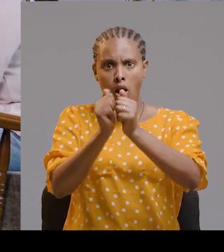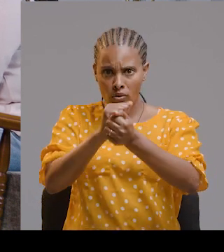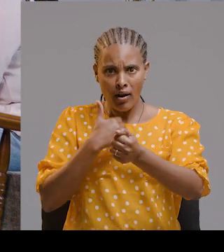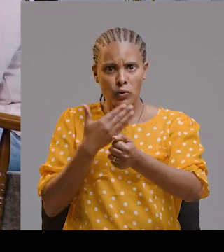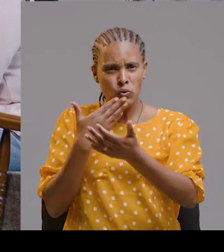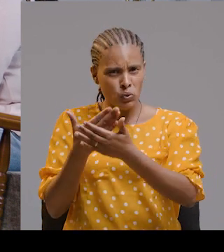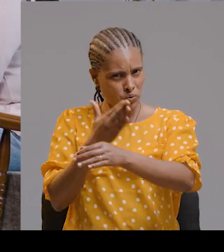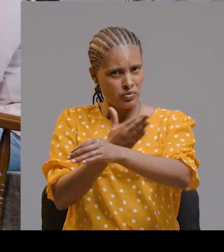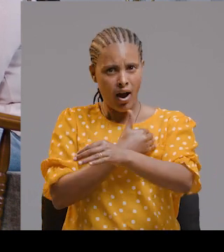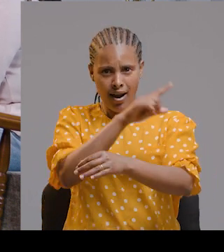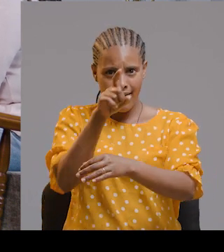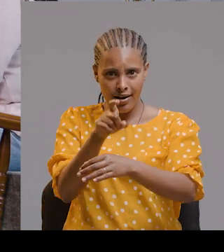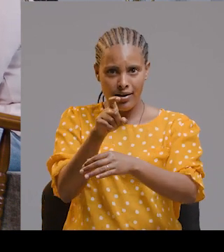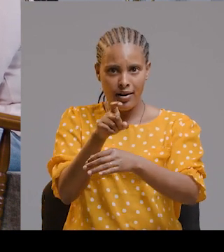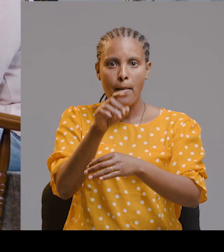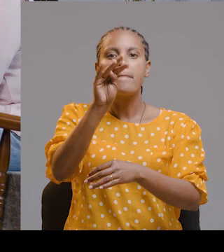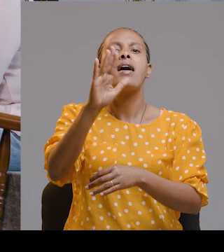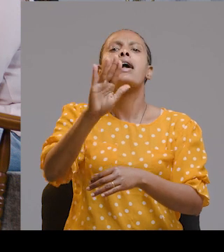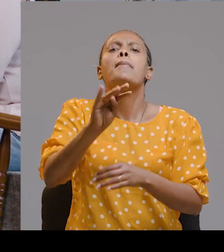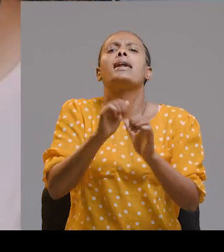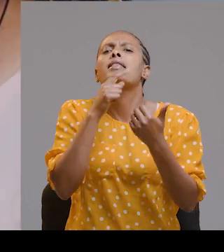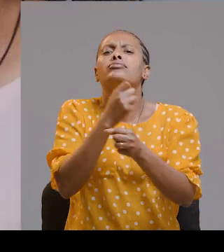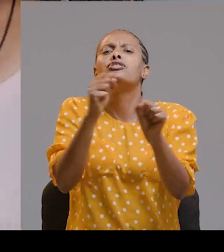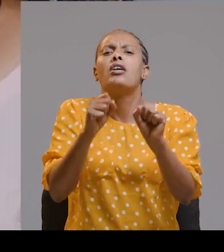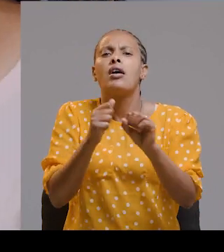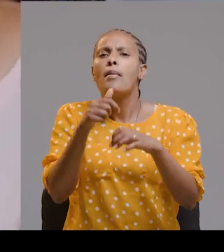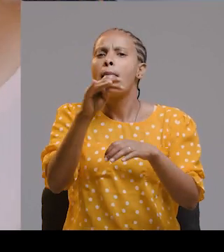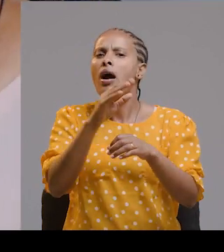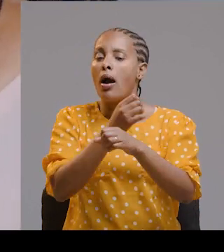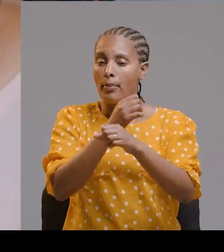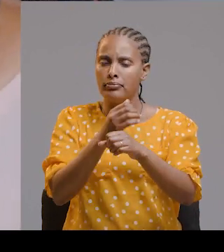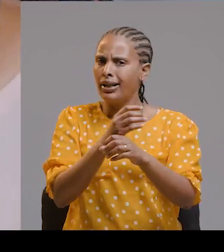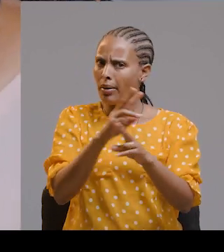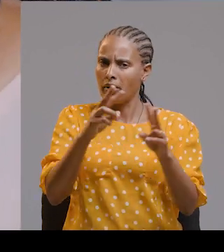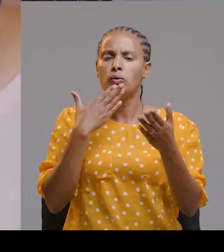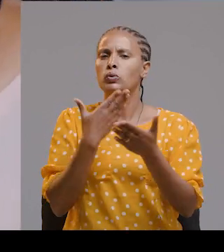تشسايتا تشوال كما قم منزار كما قم منزار بتا